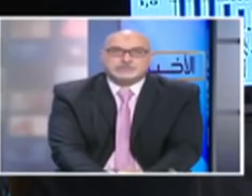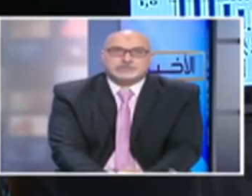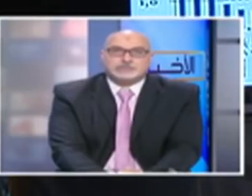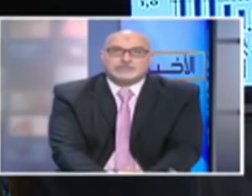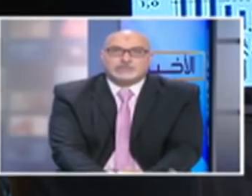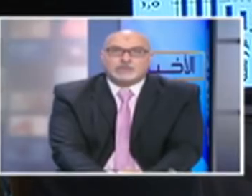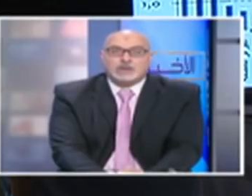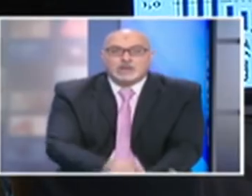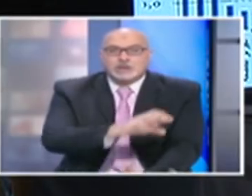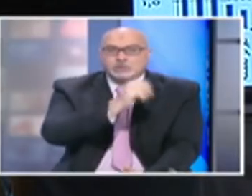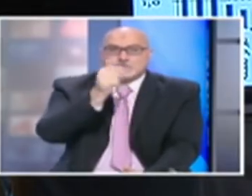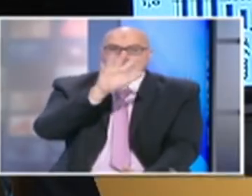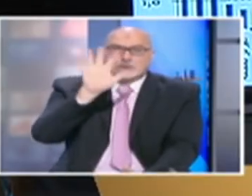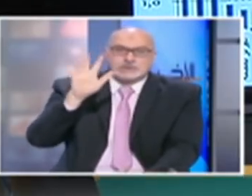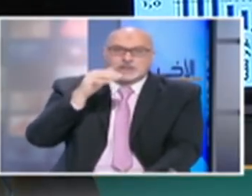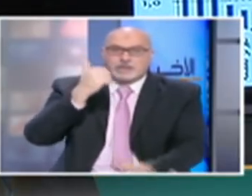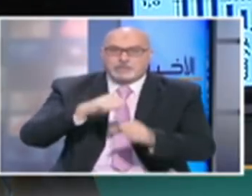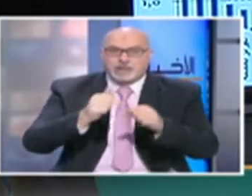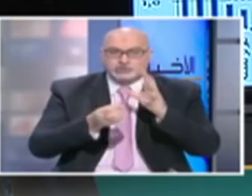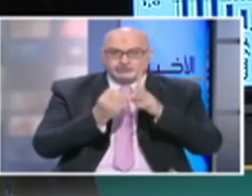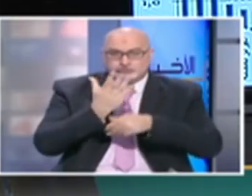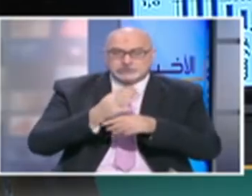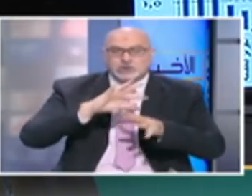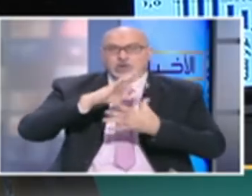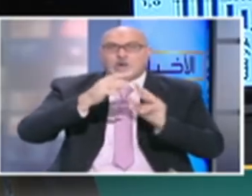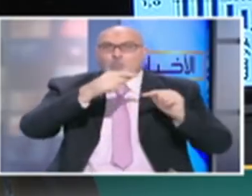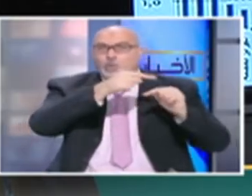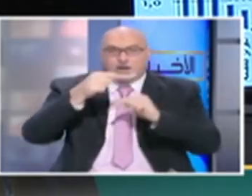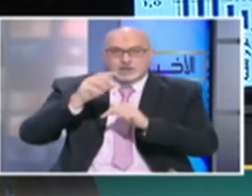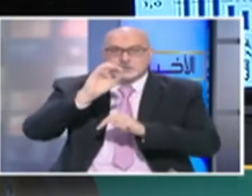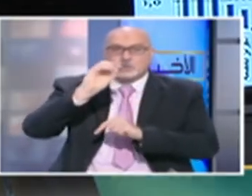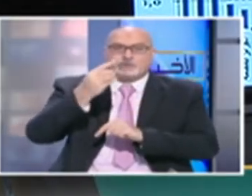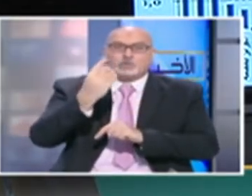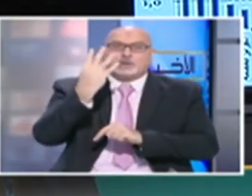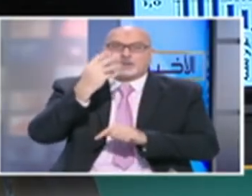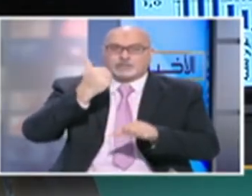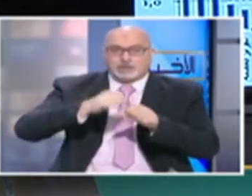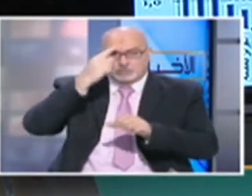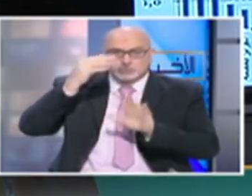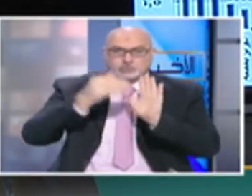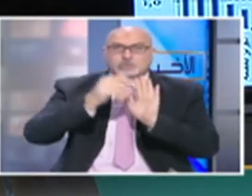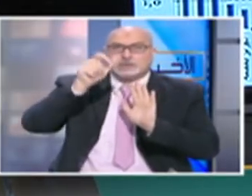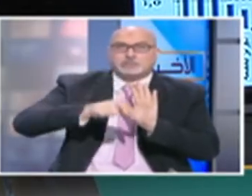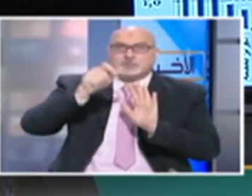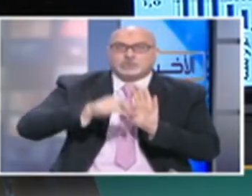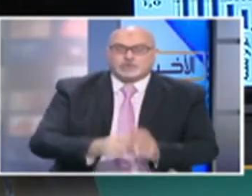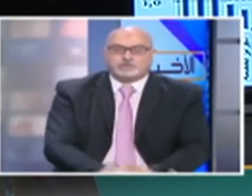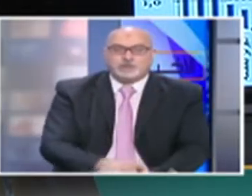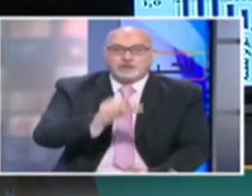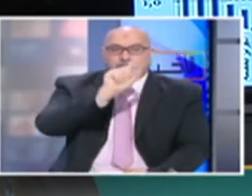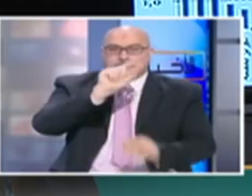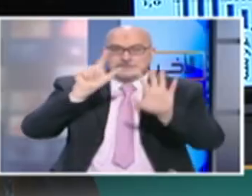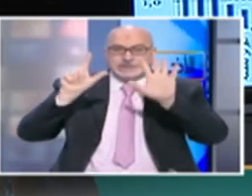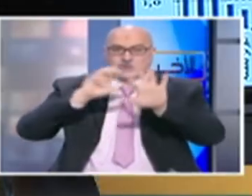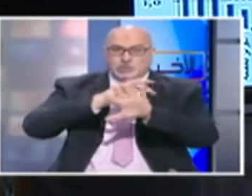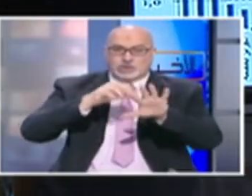مع تسجيل 155 حالة جديدة، يصبح المعدل خلال 24 ساعة الأخيرة أقل من حالة لكل 100,000 نسمة، علما أن 27 ولاية